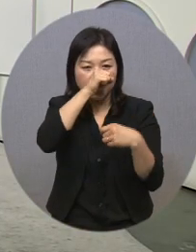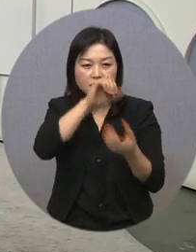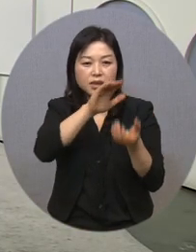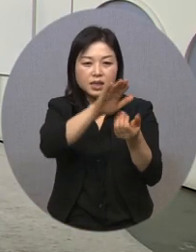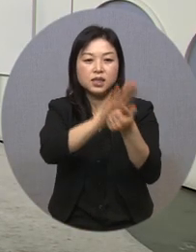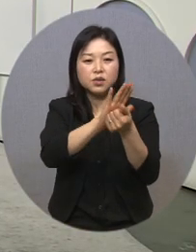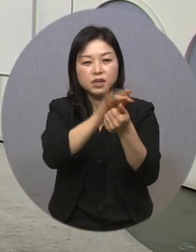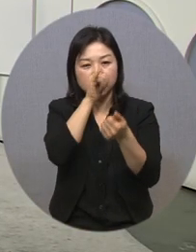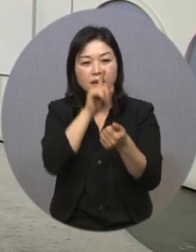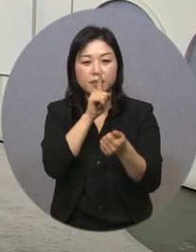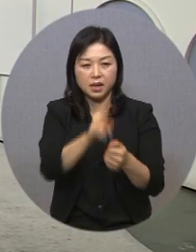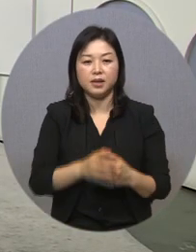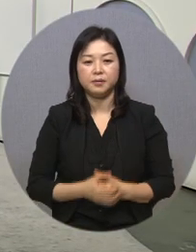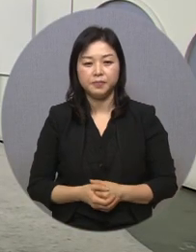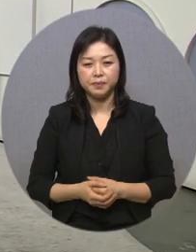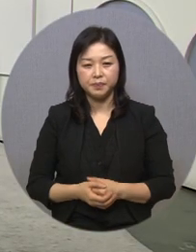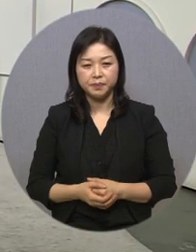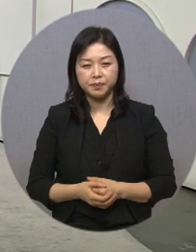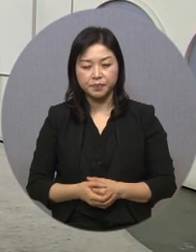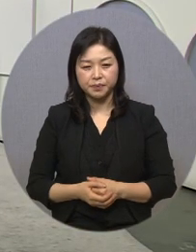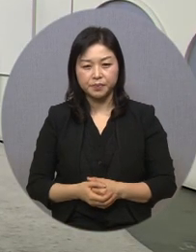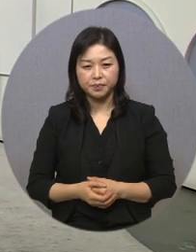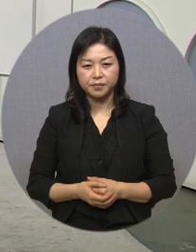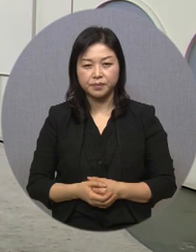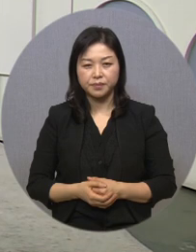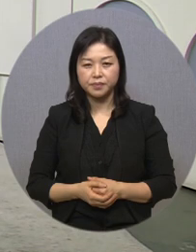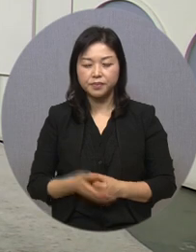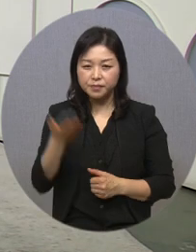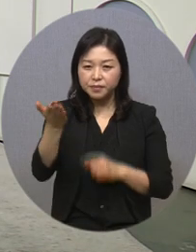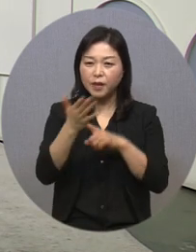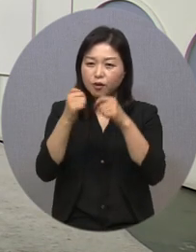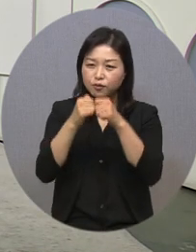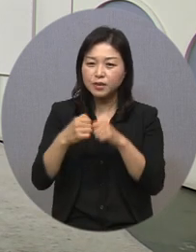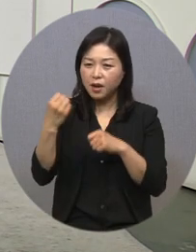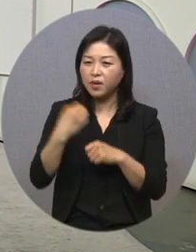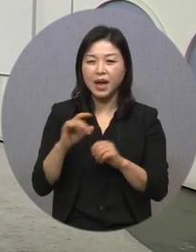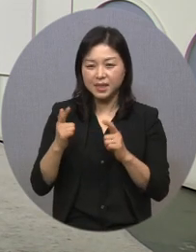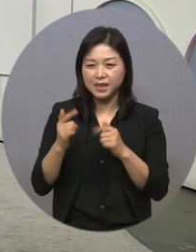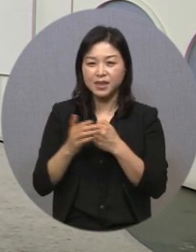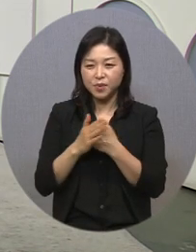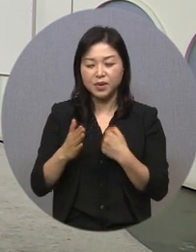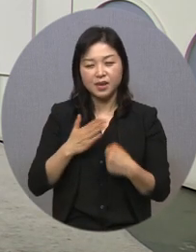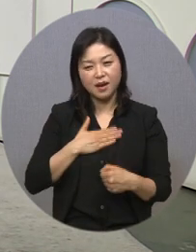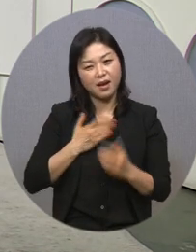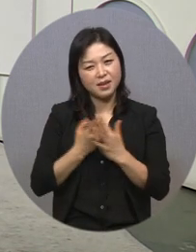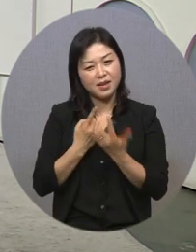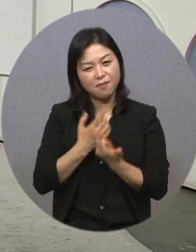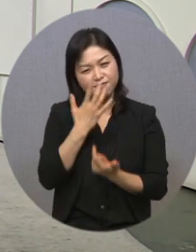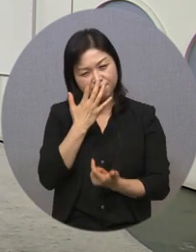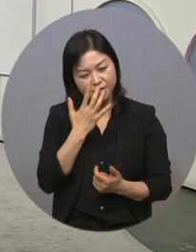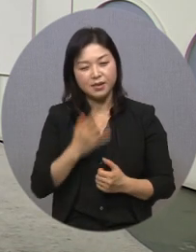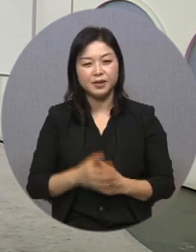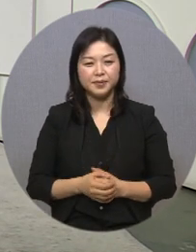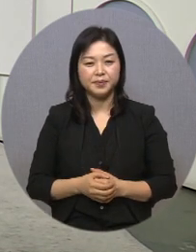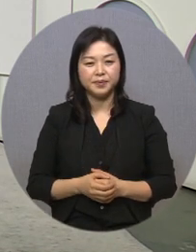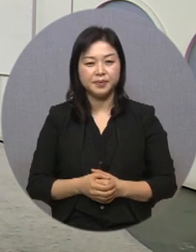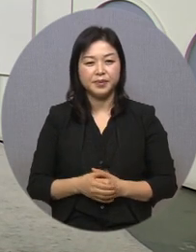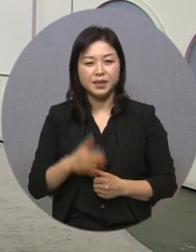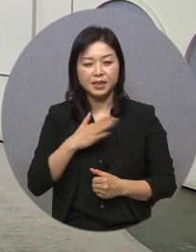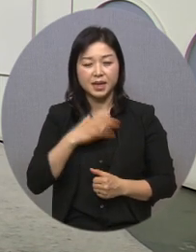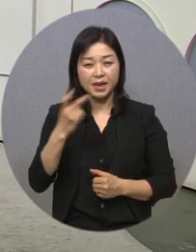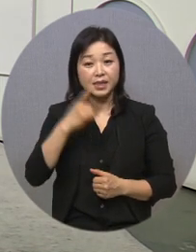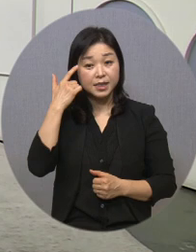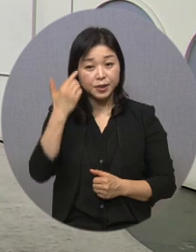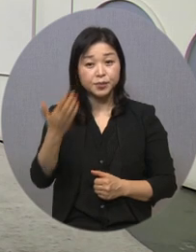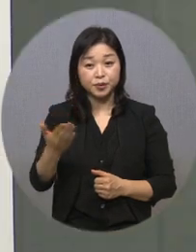그러니까 지금 설명을 듣다 보면은 조금 포괄적이 돼서 이해가 안 되는 부분이 있기 때문에 제가 제 질문을